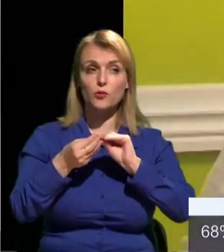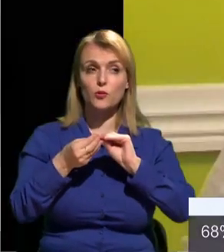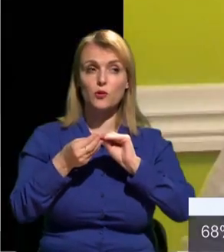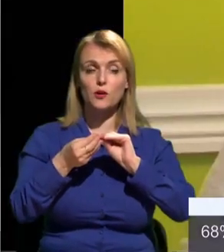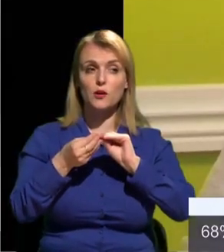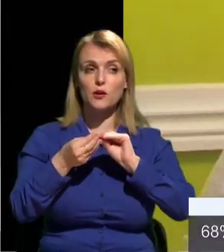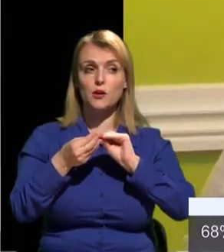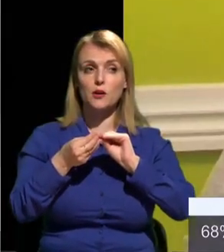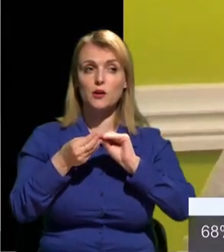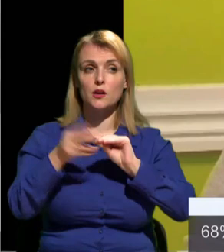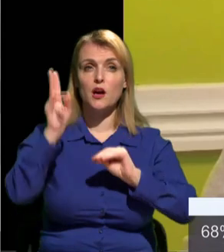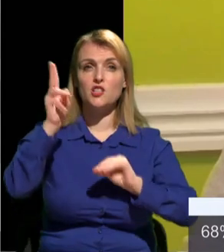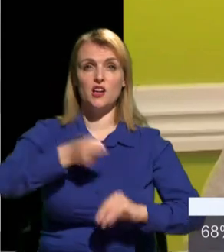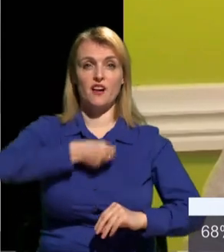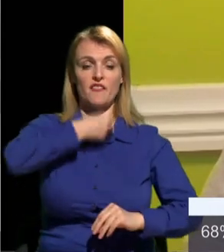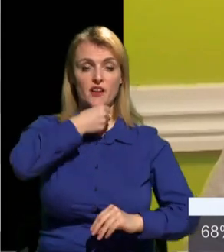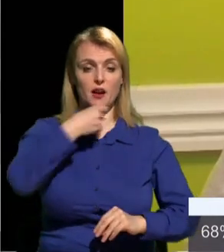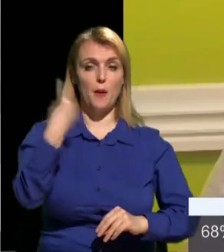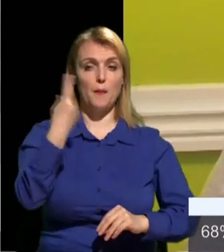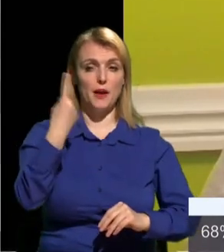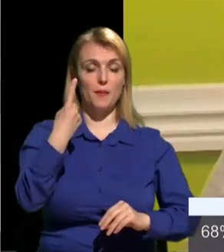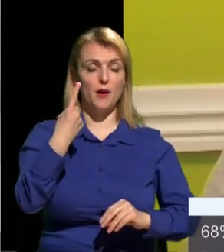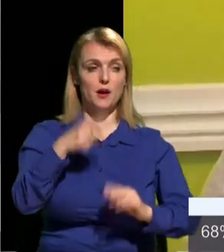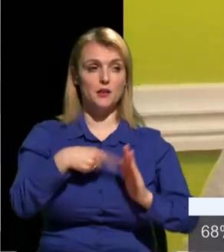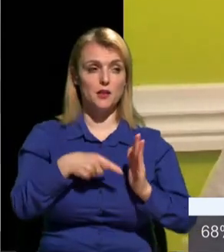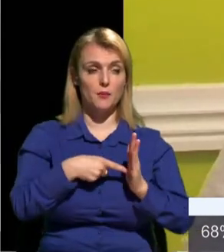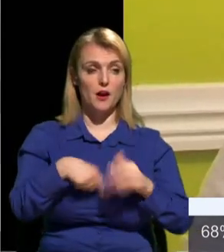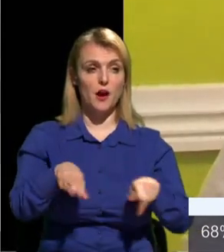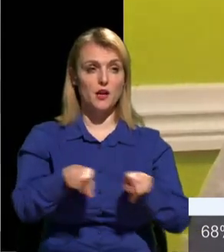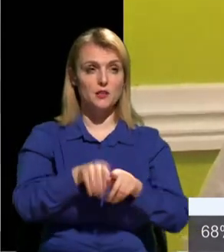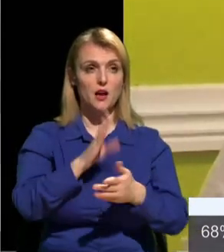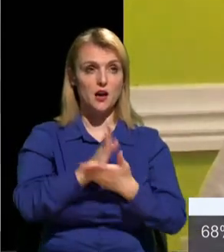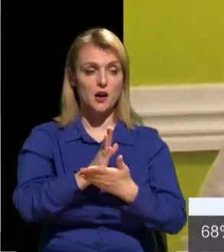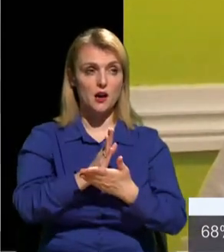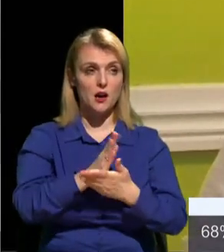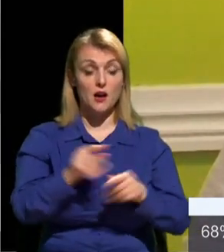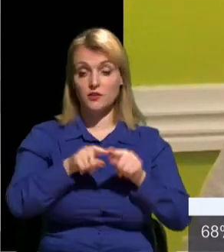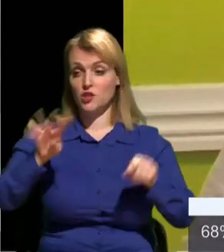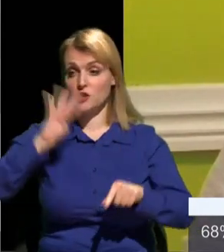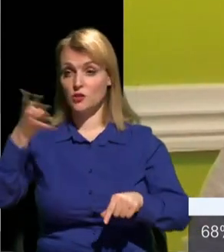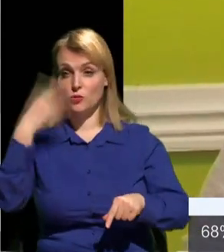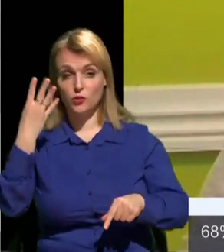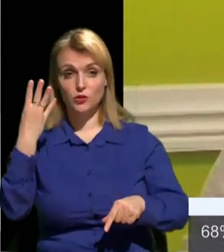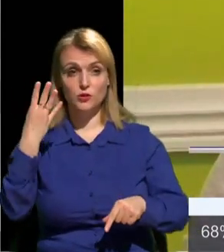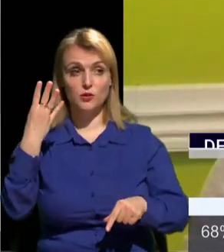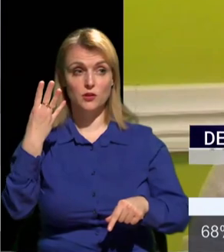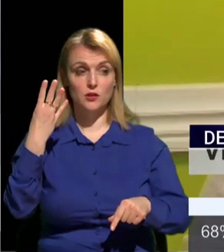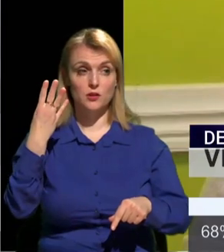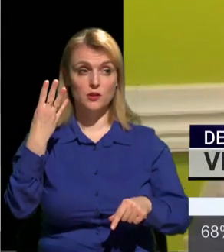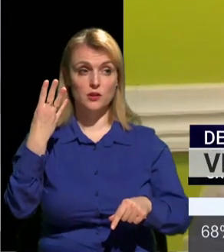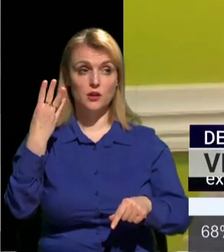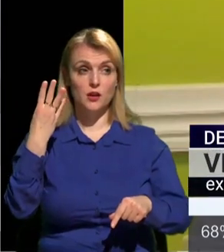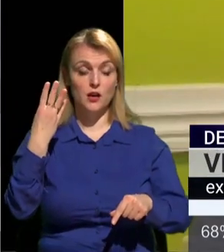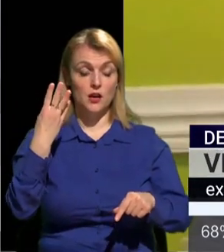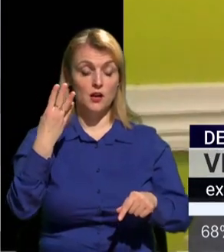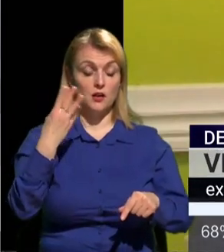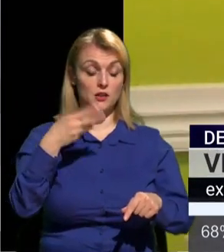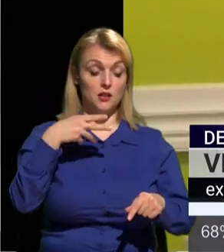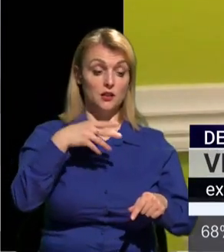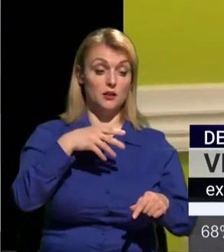de problema celor în vârstă. Prima întrebare sună în felul următor. În 4 ani de zile, de la precedentul scrutin electoral